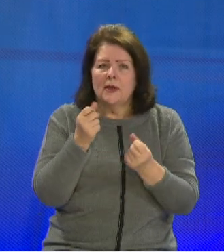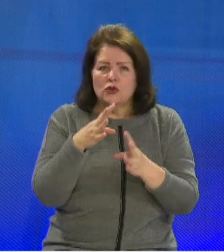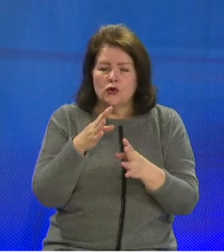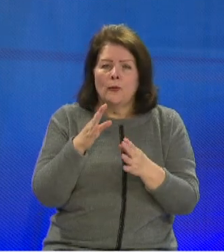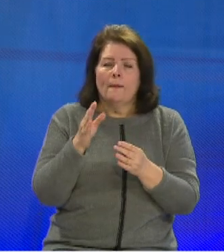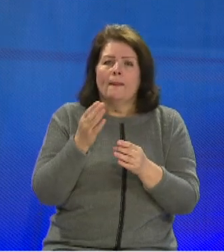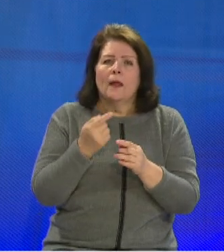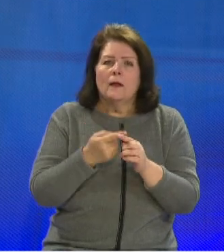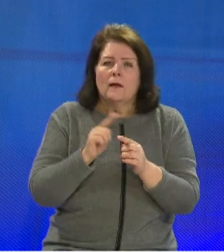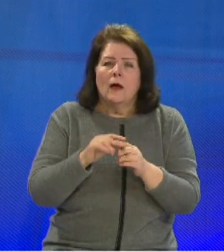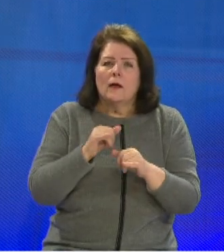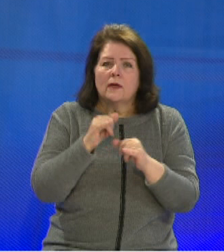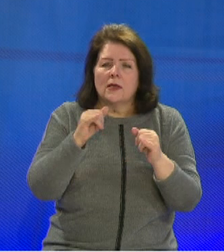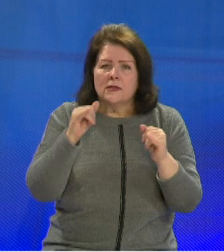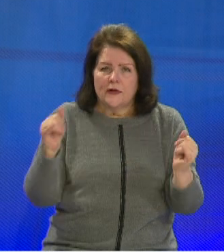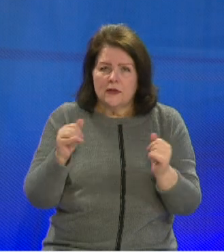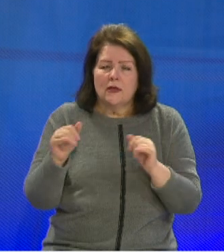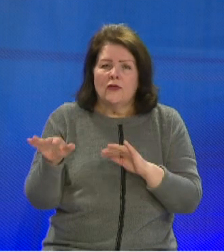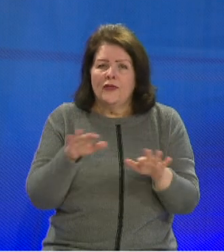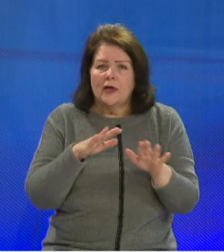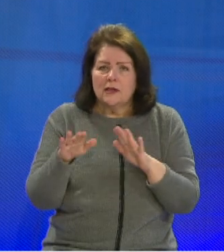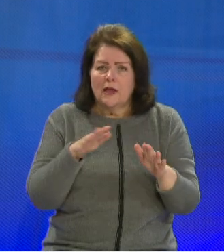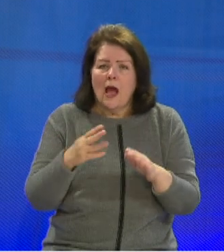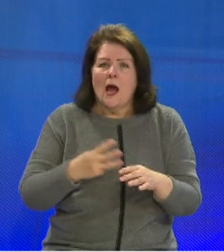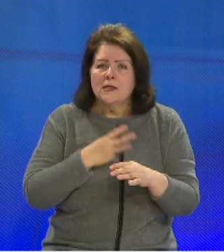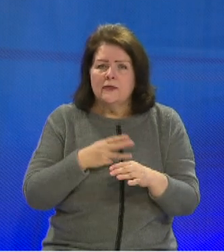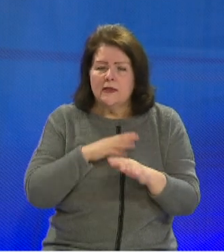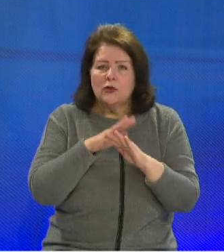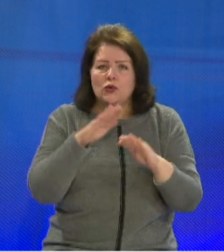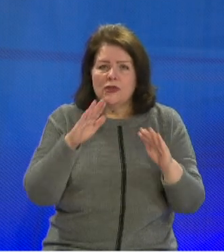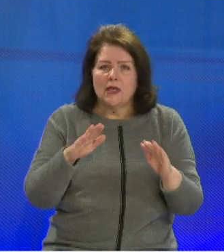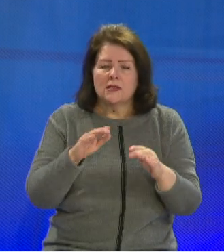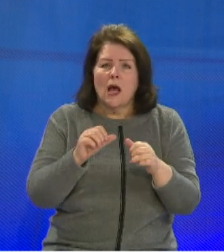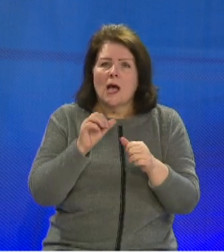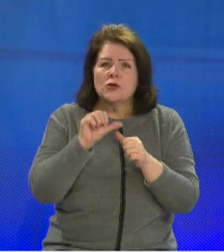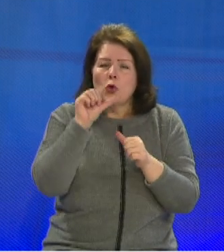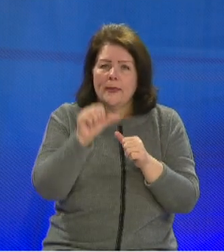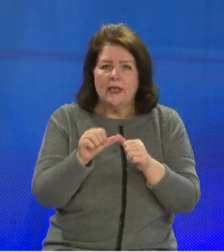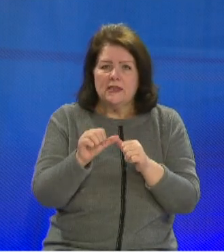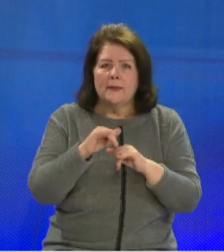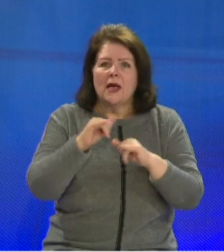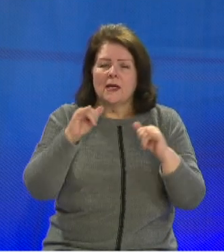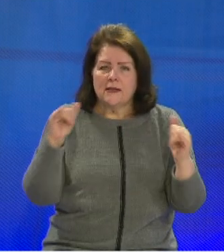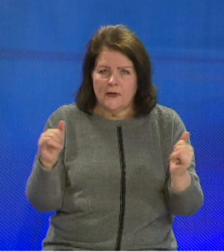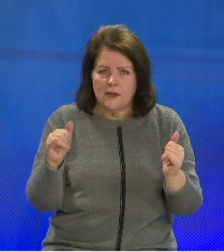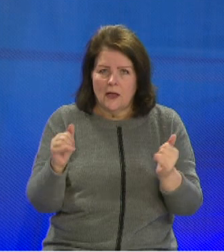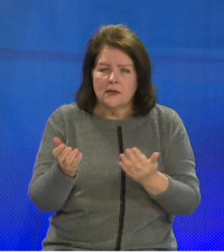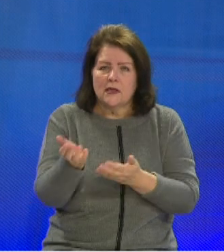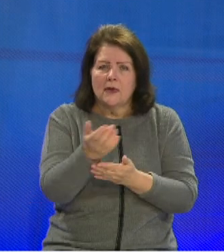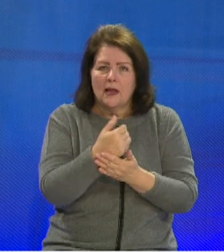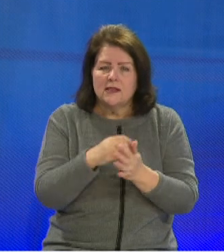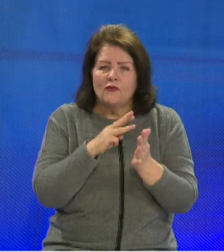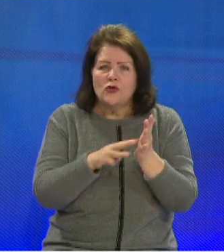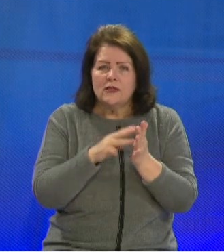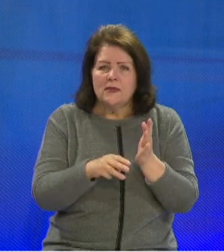накерованное на развитие рухольной активности у детей за сабливостями психофизичного развития, собрало у городе над Неманом свыше 80